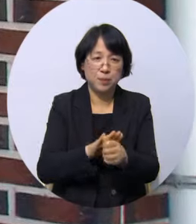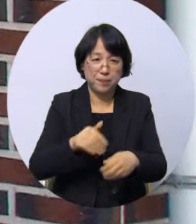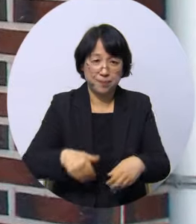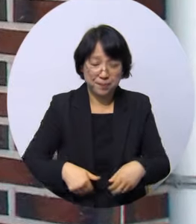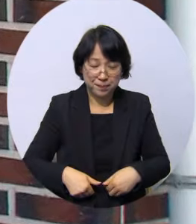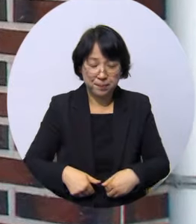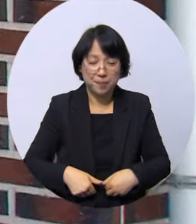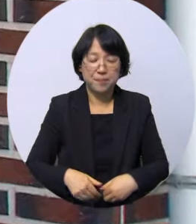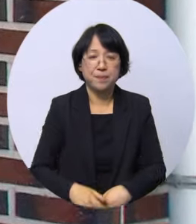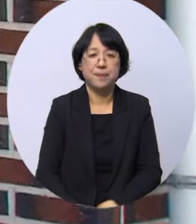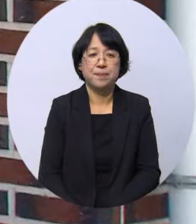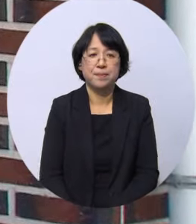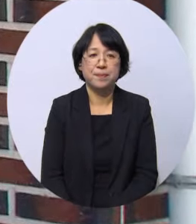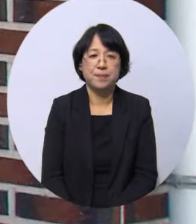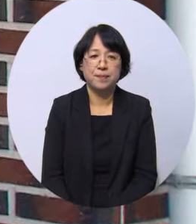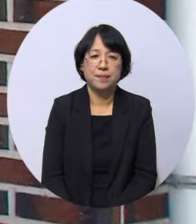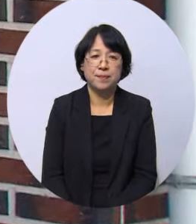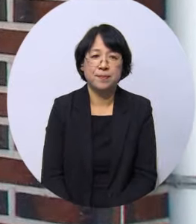KTV